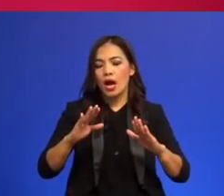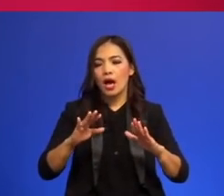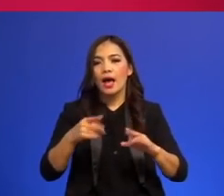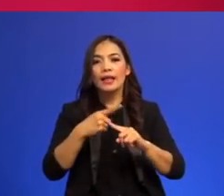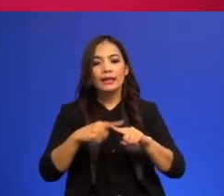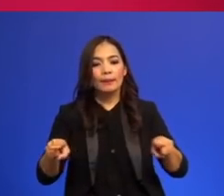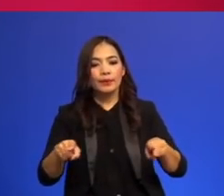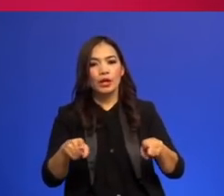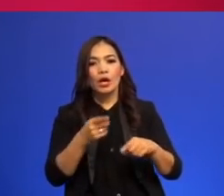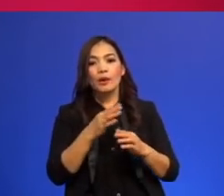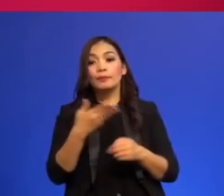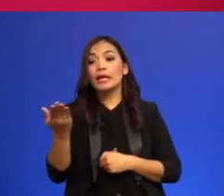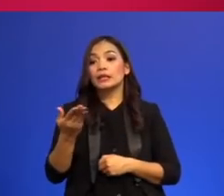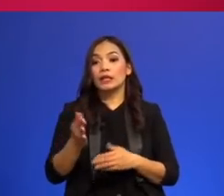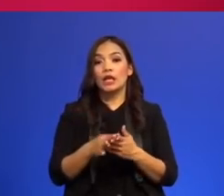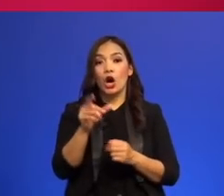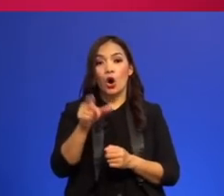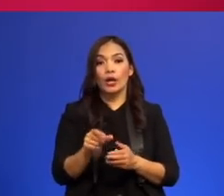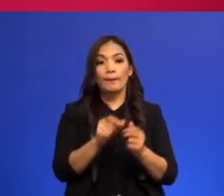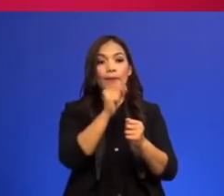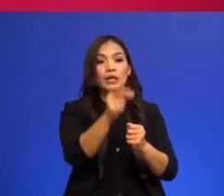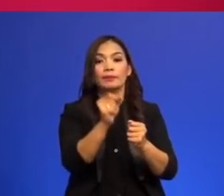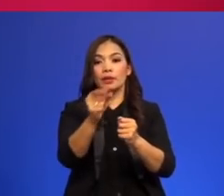Tapi kan biasanya orang mau rumah lebih gede, enggak.